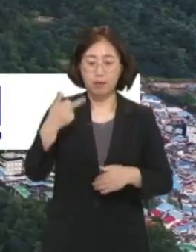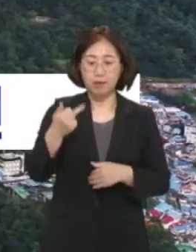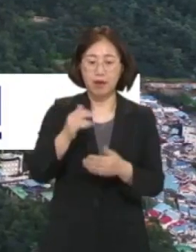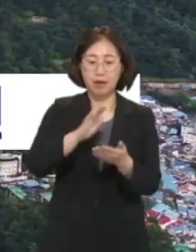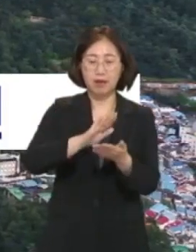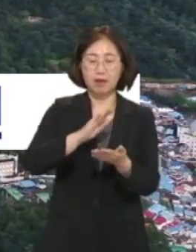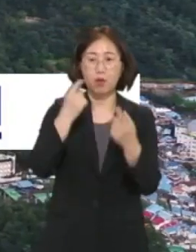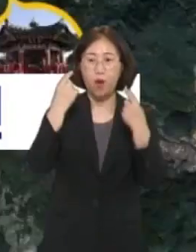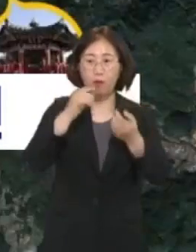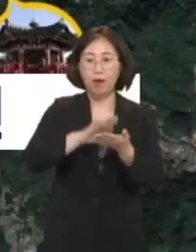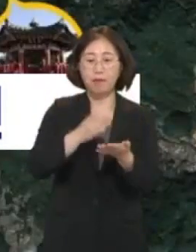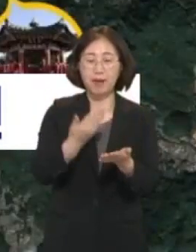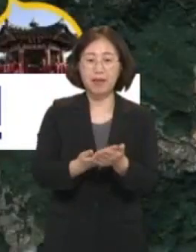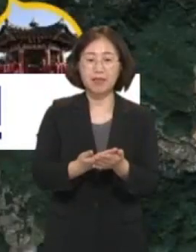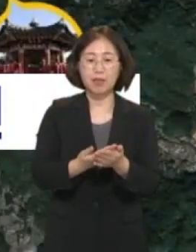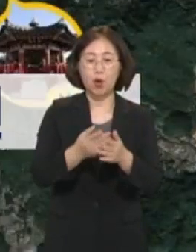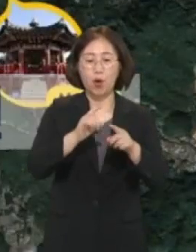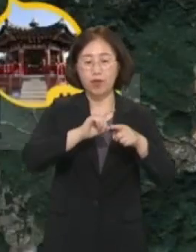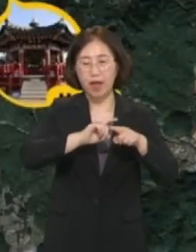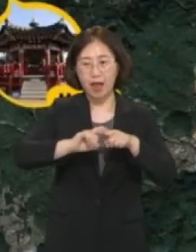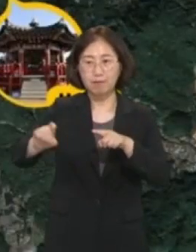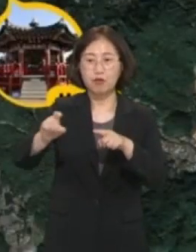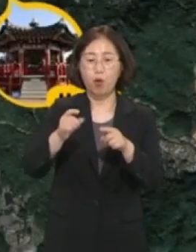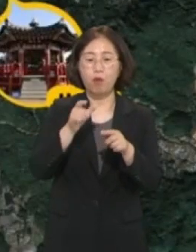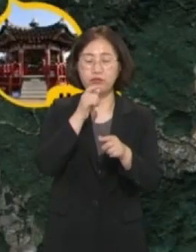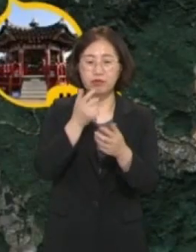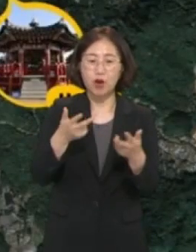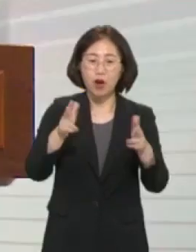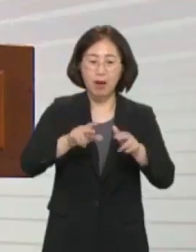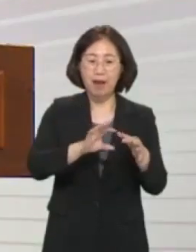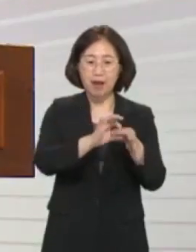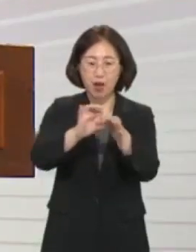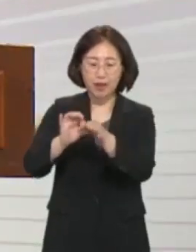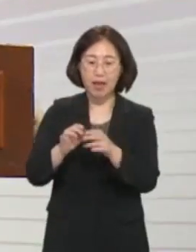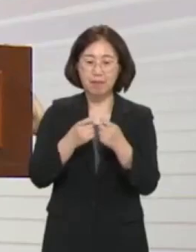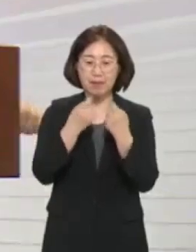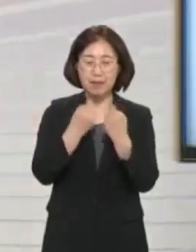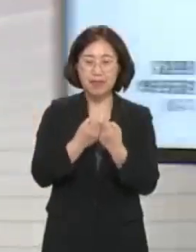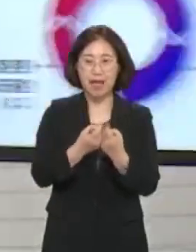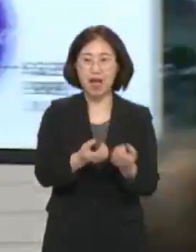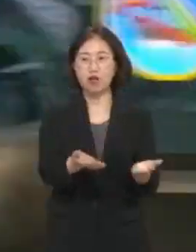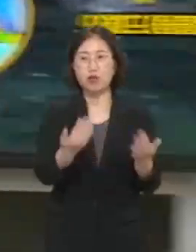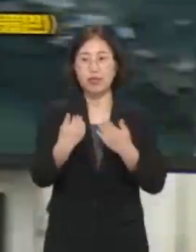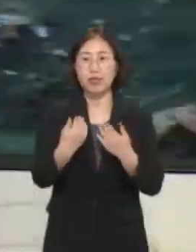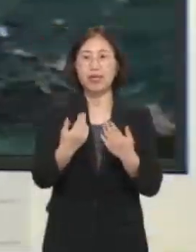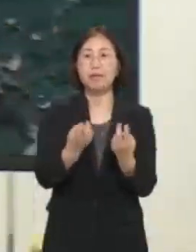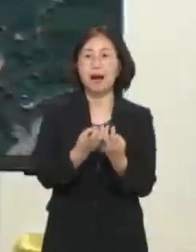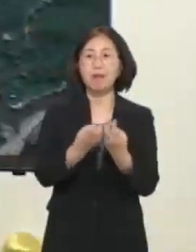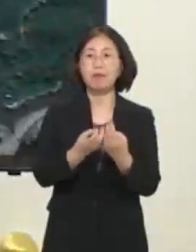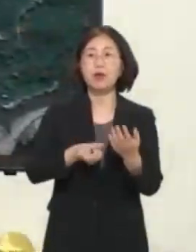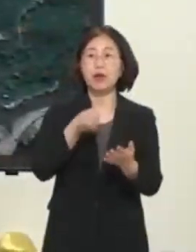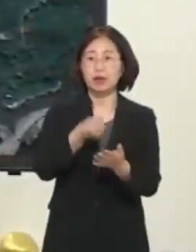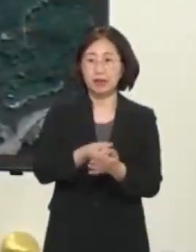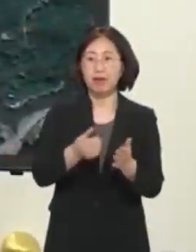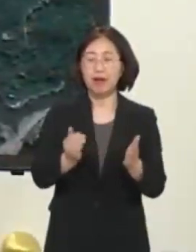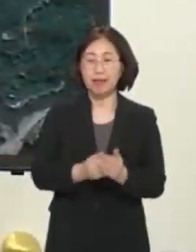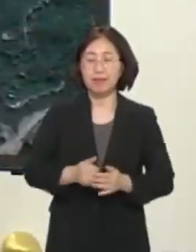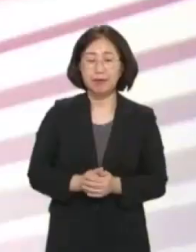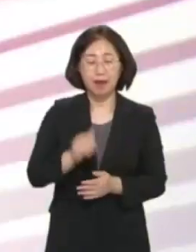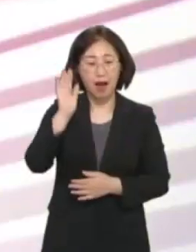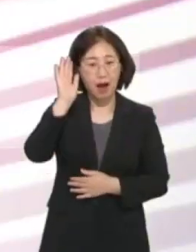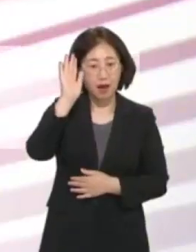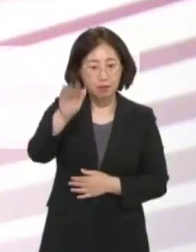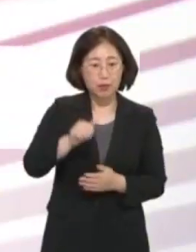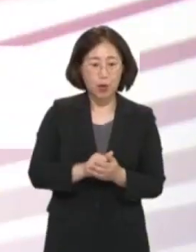관광개발도 타워와 케이블카 워터파크 등이 결합된 민재위치 방식 도입을 결정했습니다 앞으로도